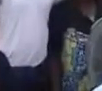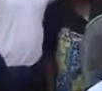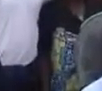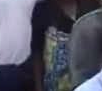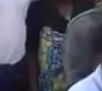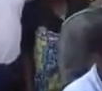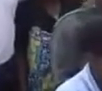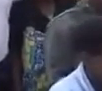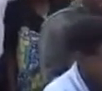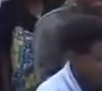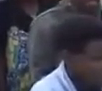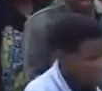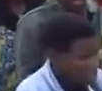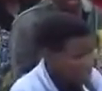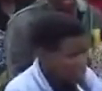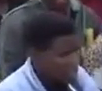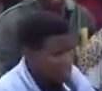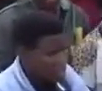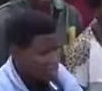singizwe